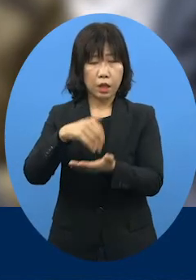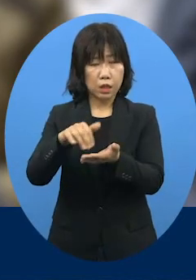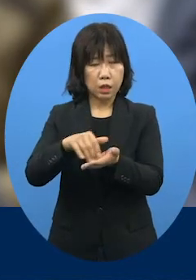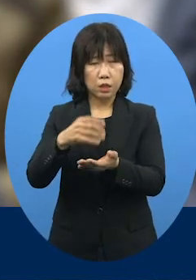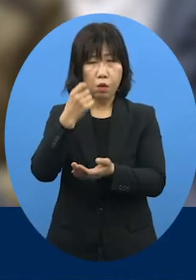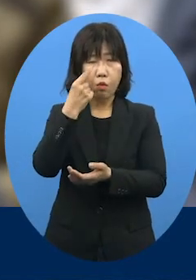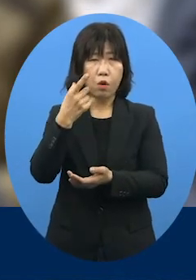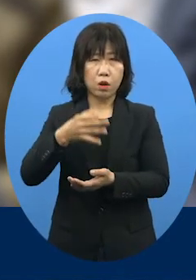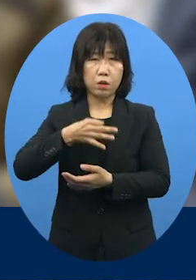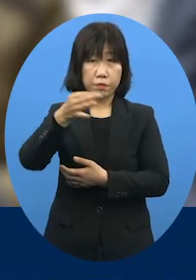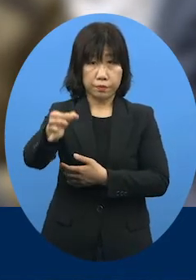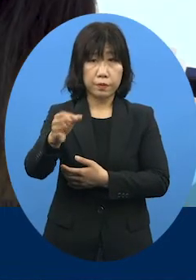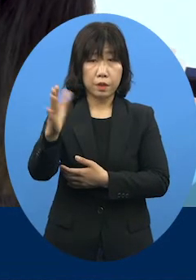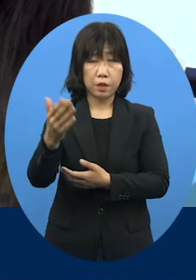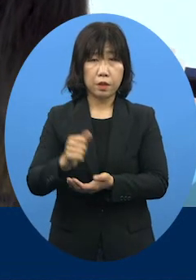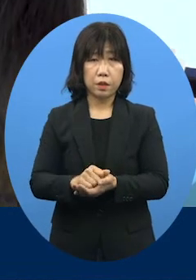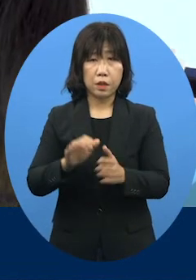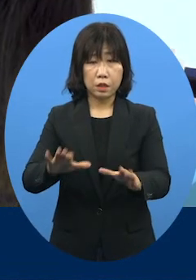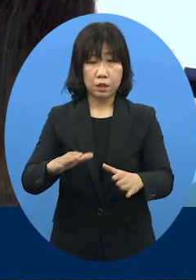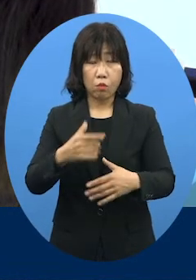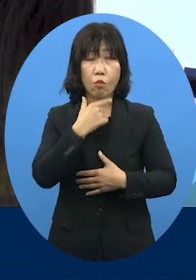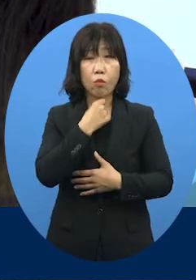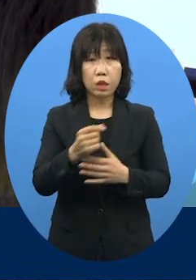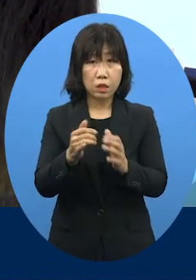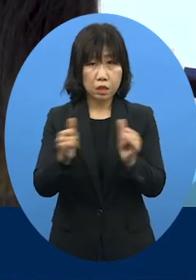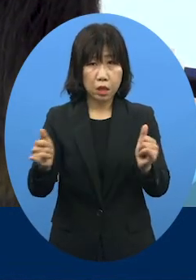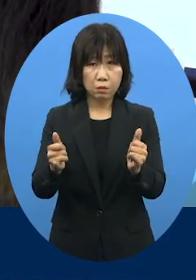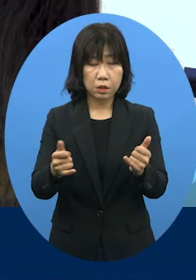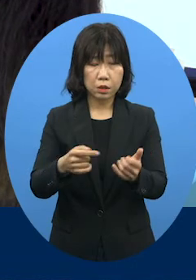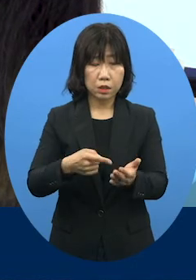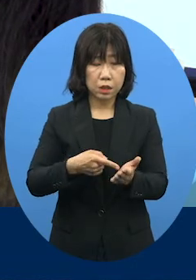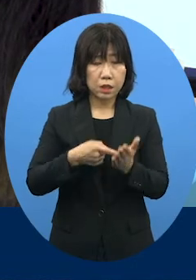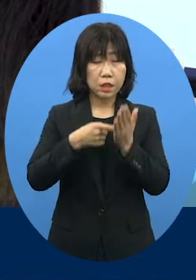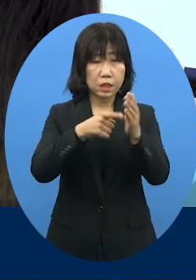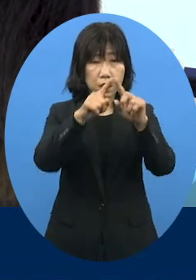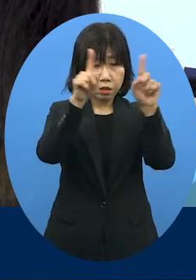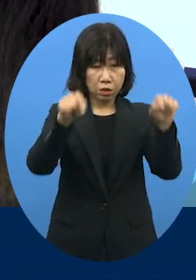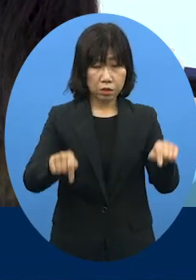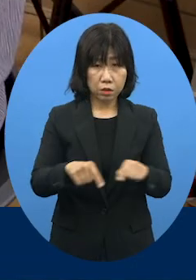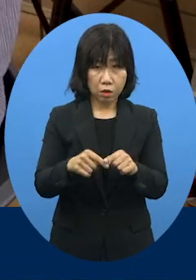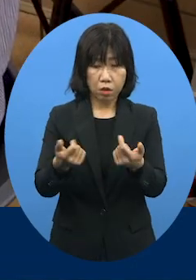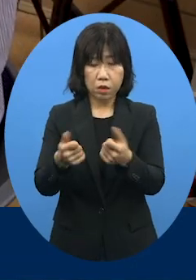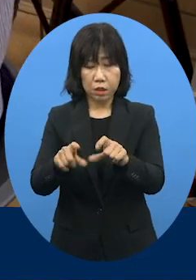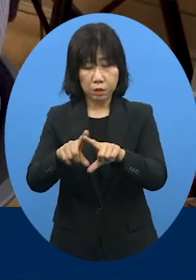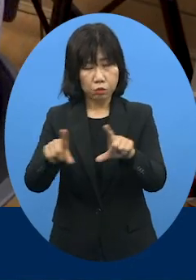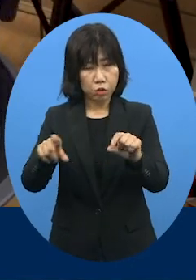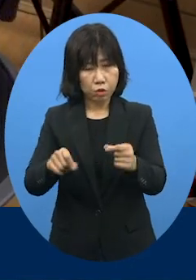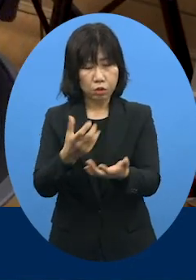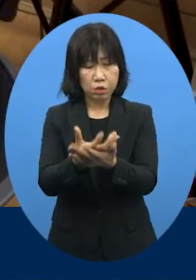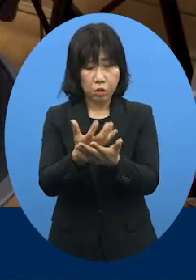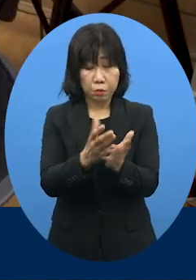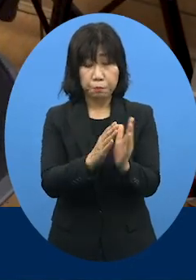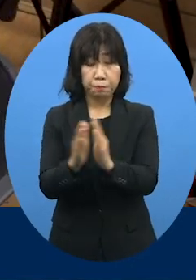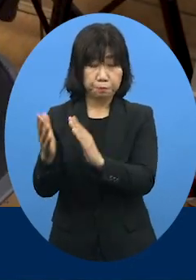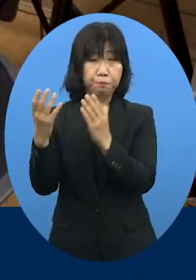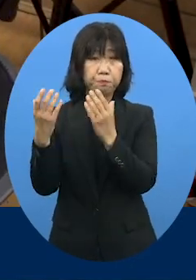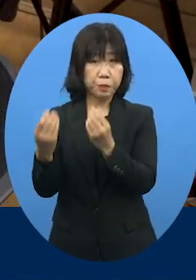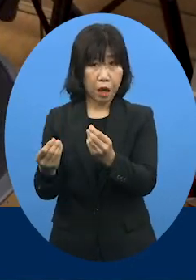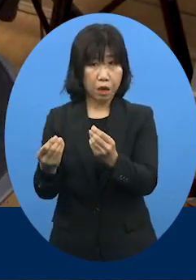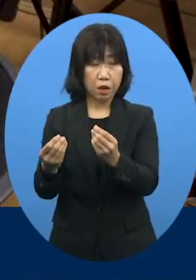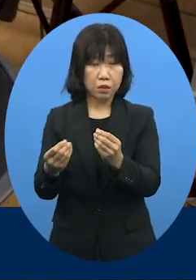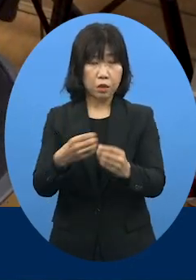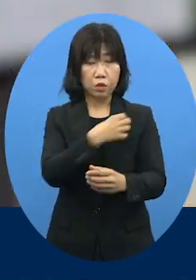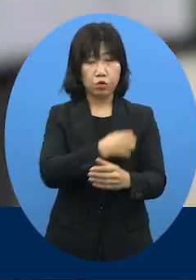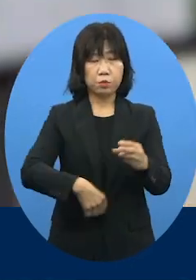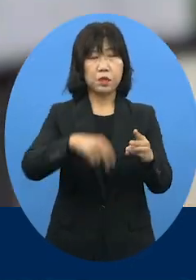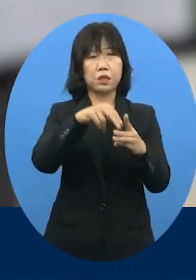3천원 이 적용됩니다 안심 일자리사업 참여 희망자는 신청서 구직 등록 필증 등의 서류와 신분증을 구비해